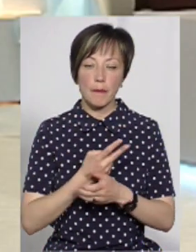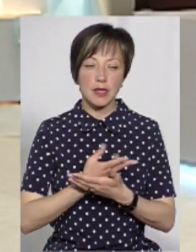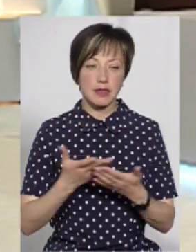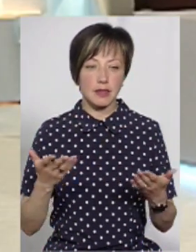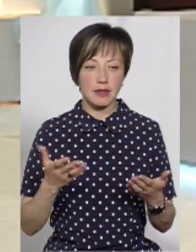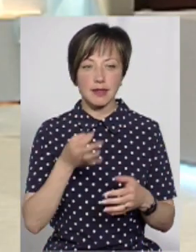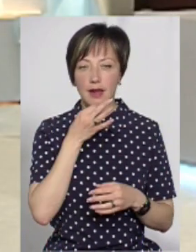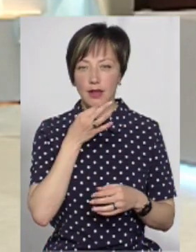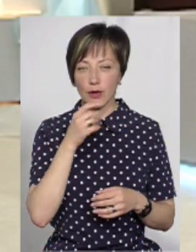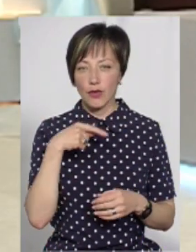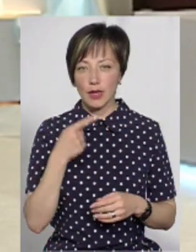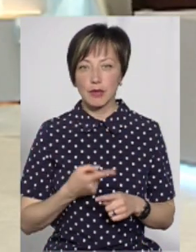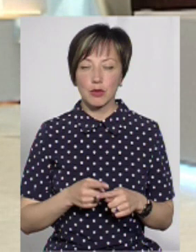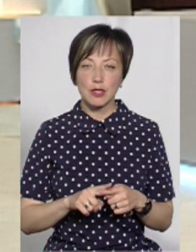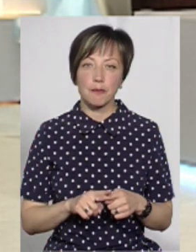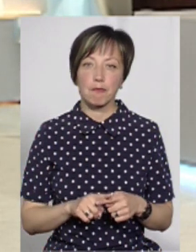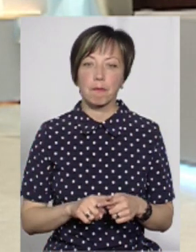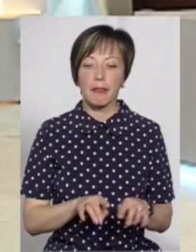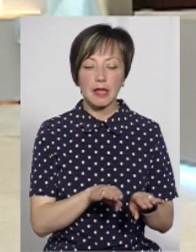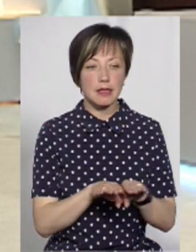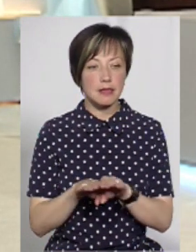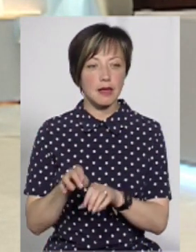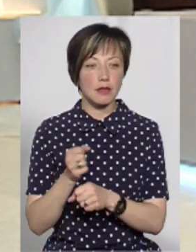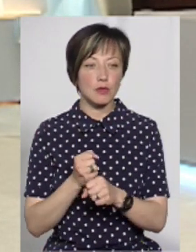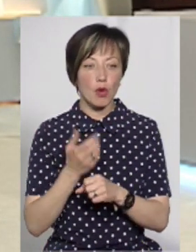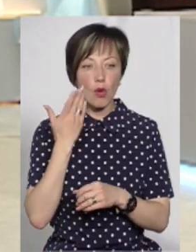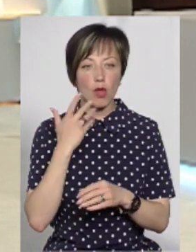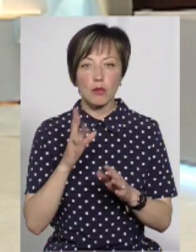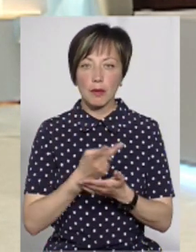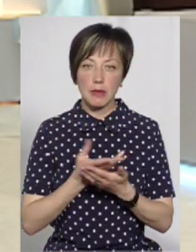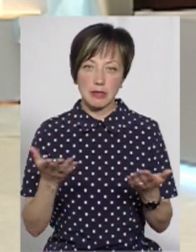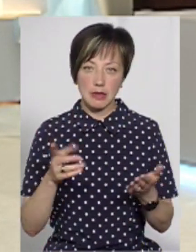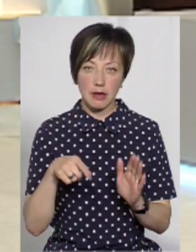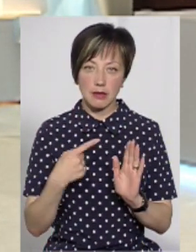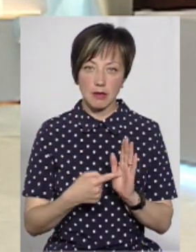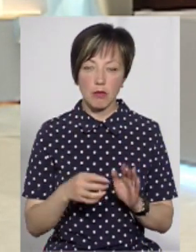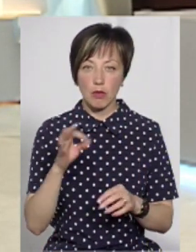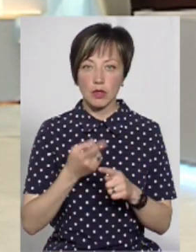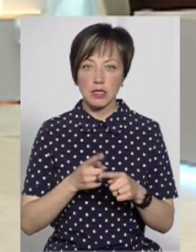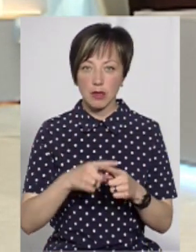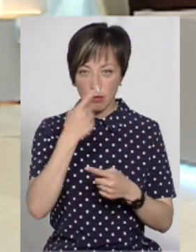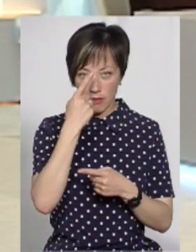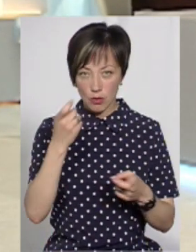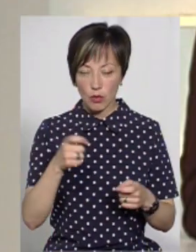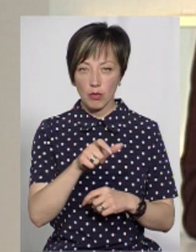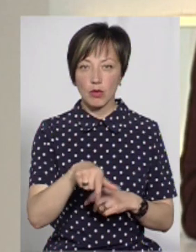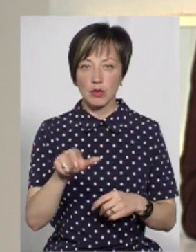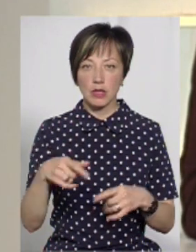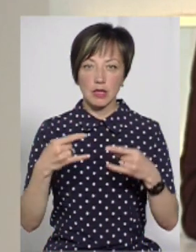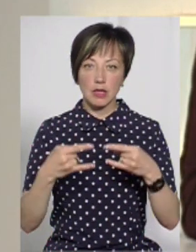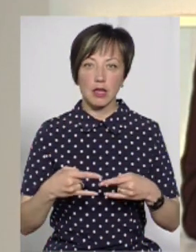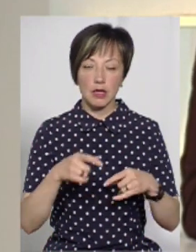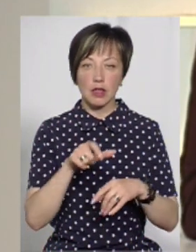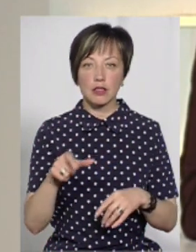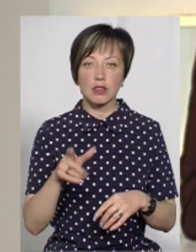Да, ще зарано ще говорити зарано про це. Да, тому що воно в стадії розробки. Коли буде презентація? Ну, ми про це повідомимо